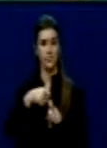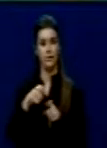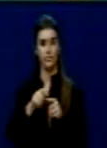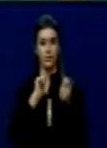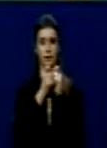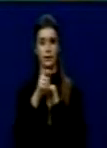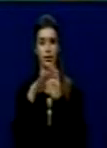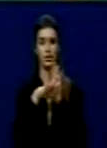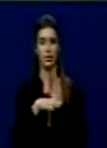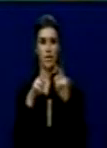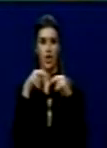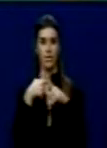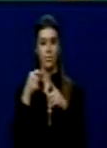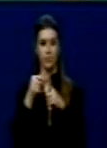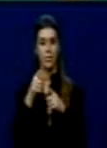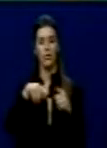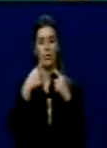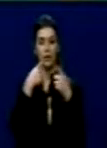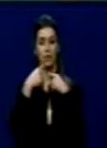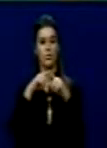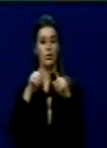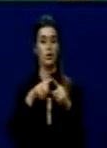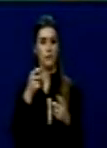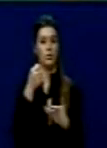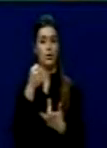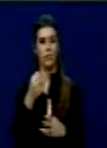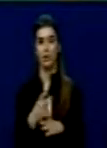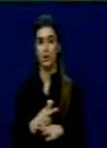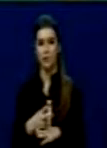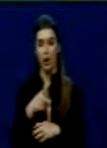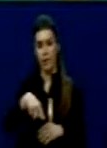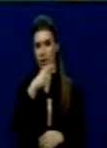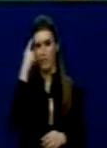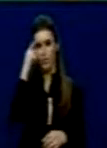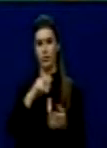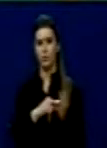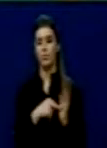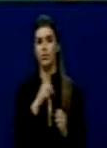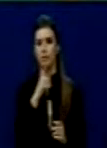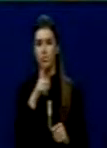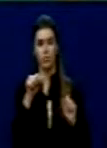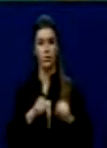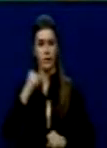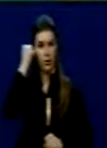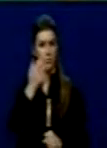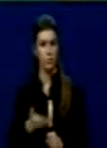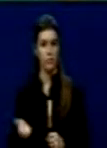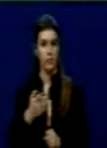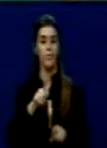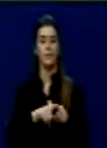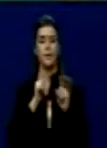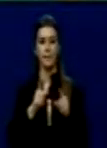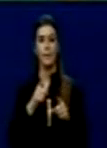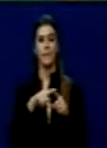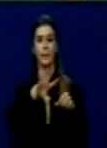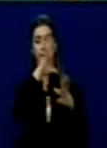për AKP-n, kur flitej për fondet publike, ju kujtohet që aty e pat marrë përsipër qeveria e Republikës Kosovës që ti merr një